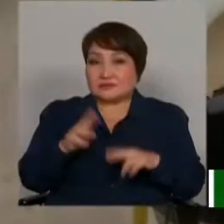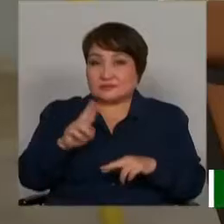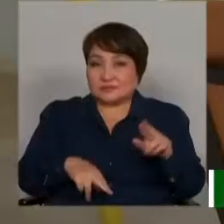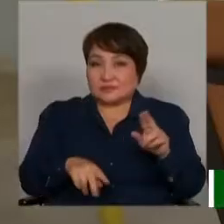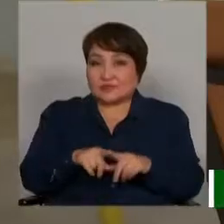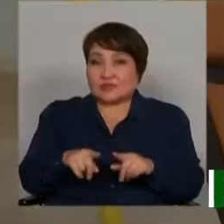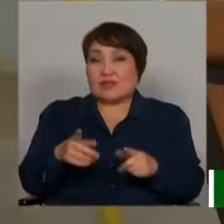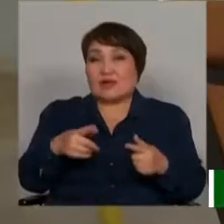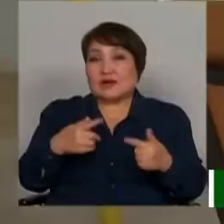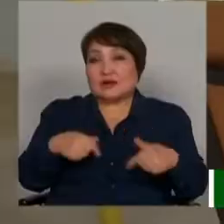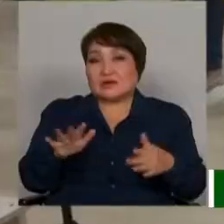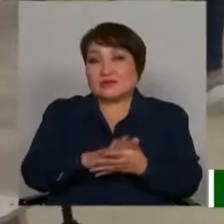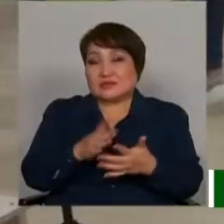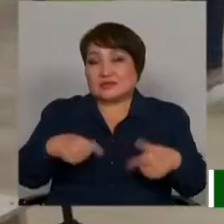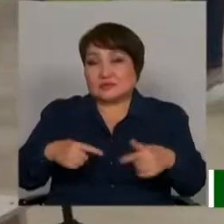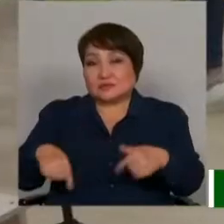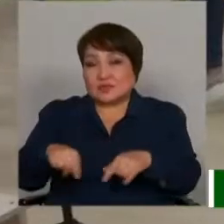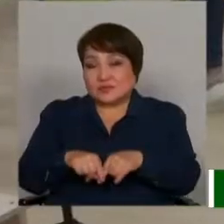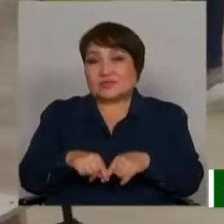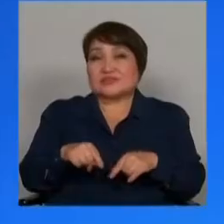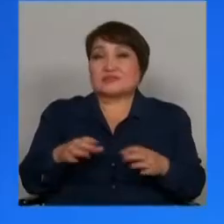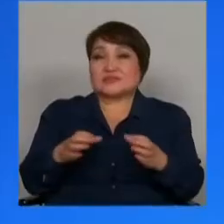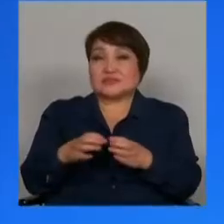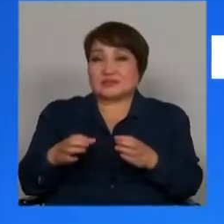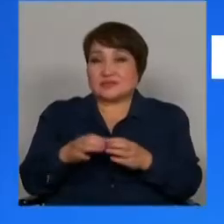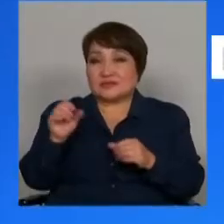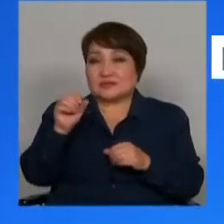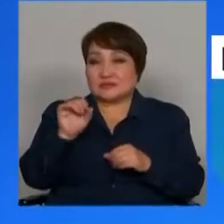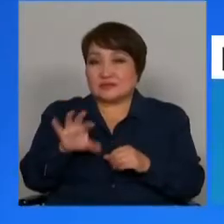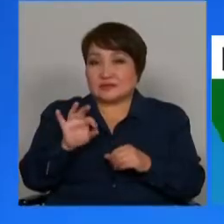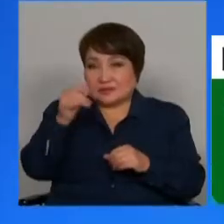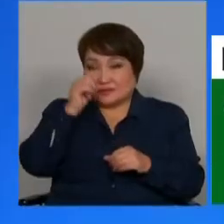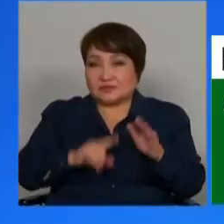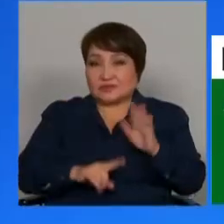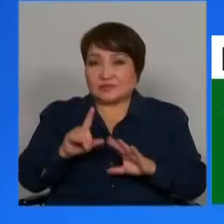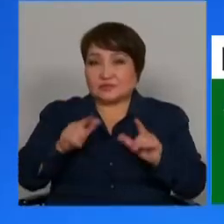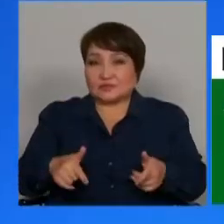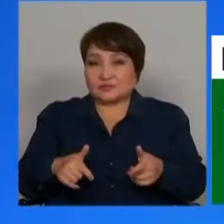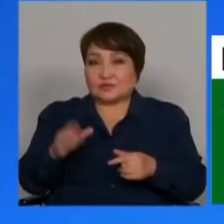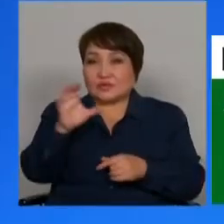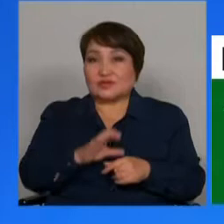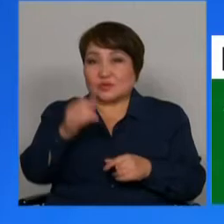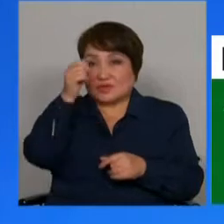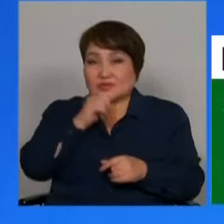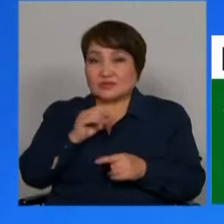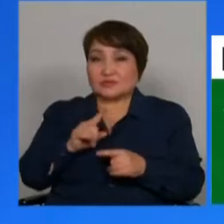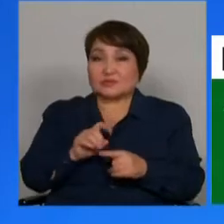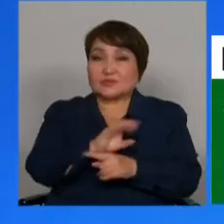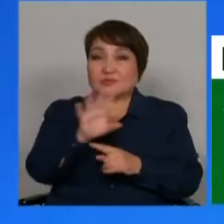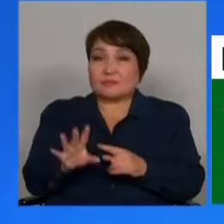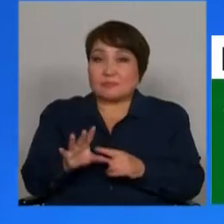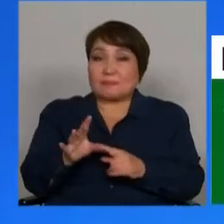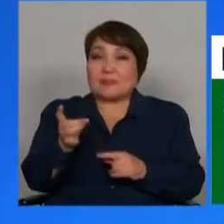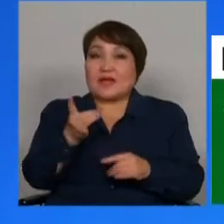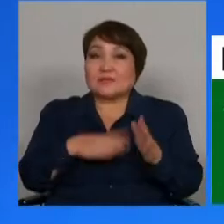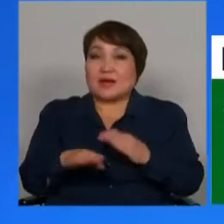мен секцияларға қазан айынан бастап қабылданбақ. Осы жылдың 42 айында қауіпсіздікті қамтамасыз ету үшін аудан аумағын кеңінен